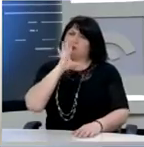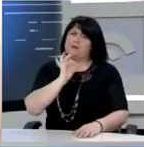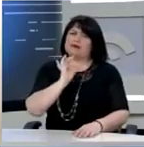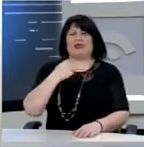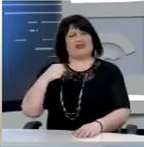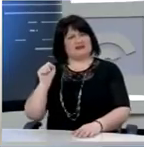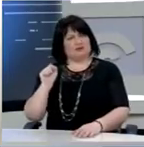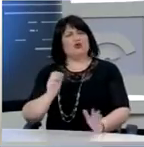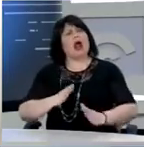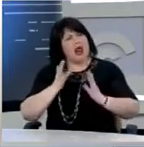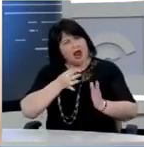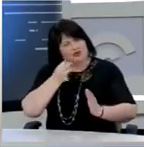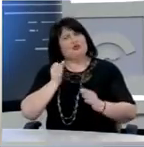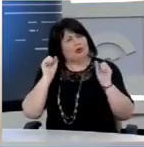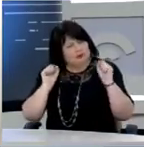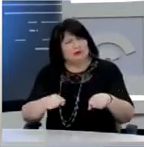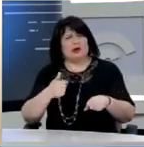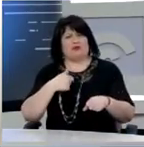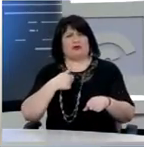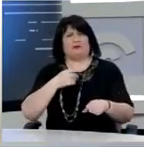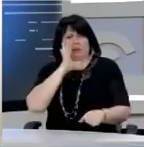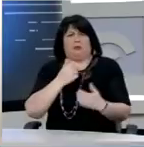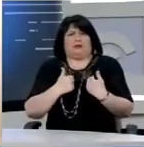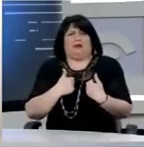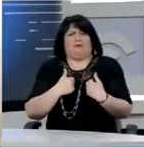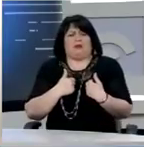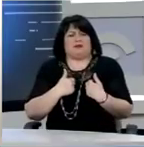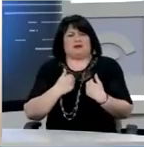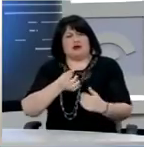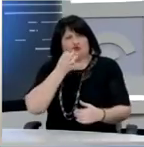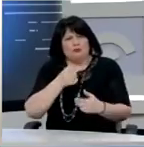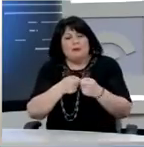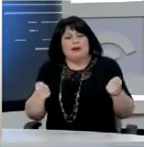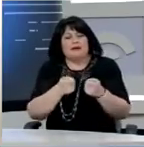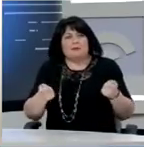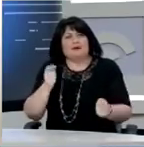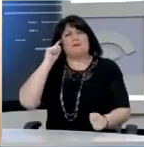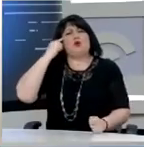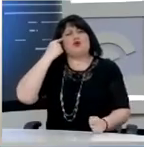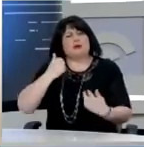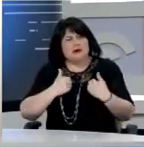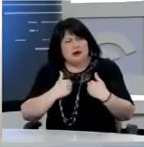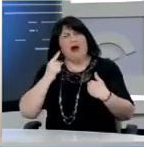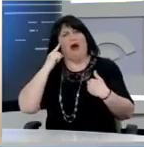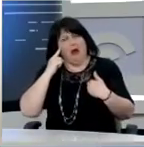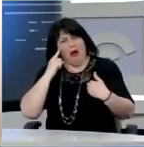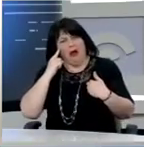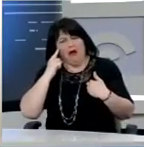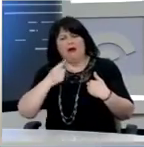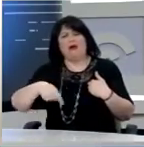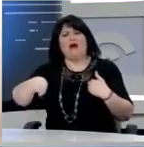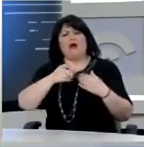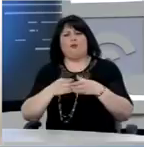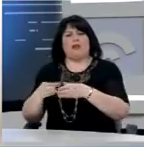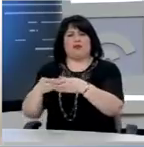συμφωνώ, αλλά ας υποθέσουμε ότι είναι έτσι. Ότι πράγματι εμείς επεξεργαστήκαμε αυτά τα μέτρα για να ικανοποιήσουμε κάποιες